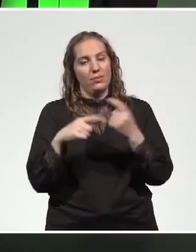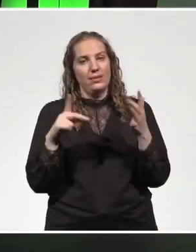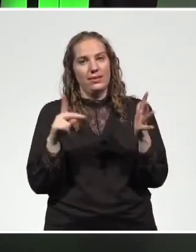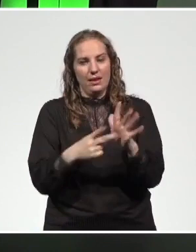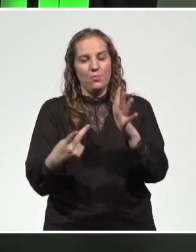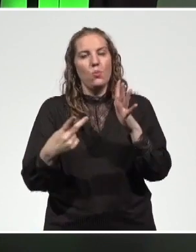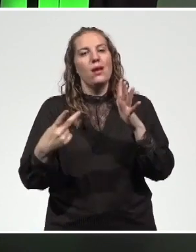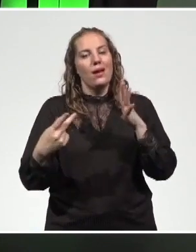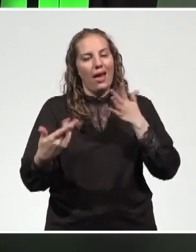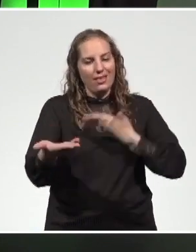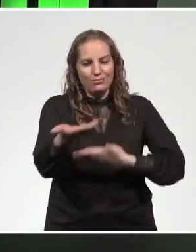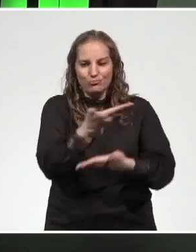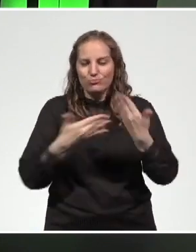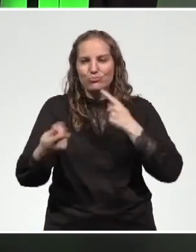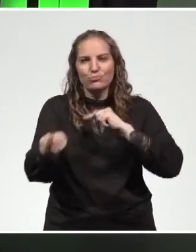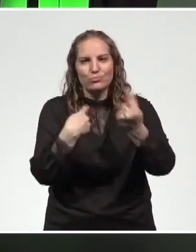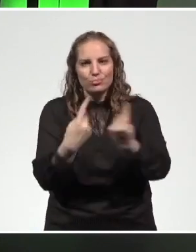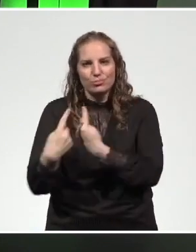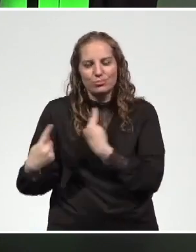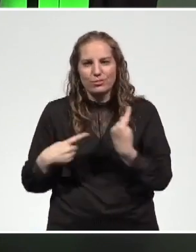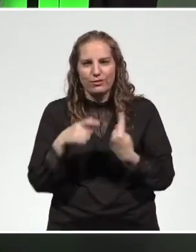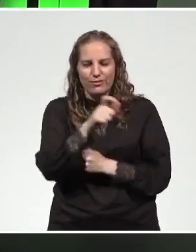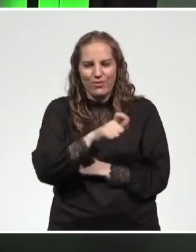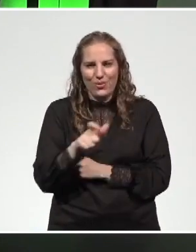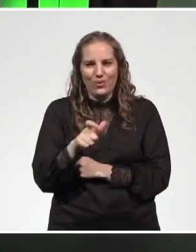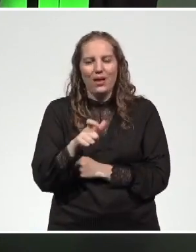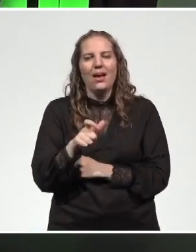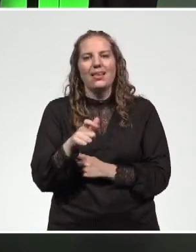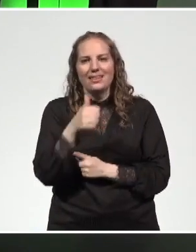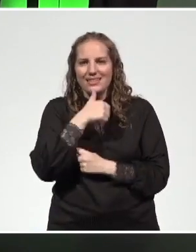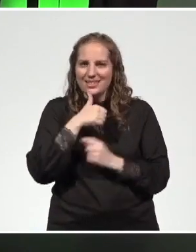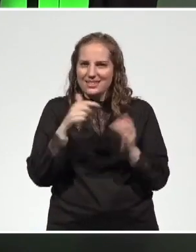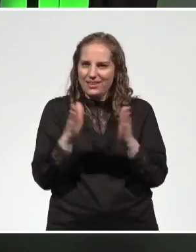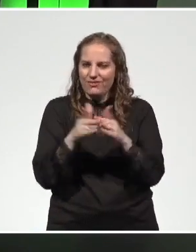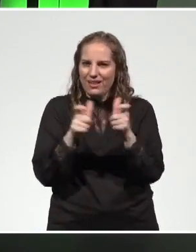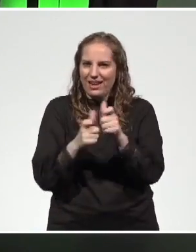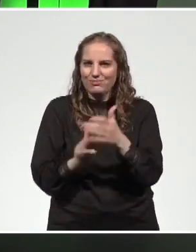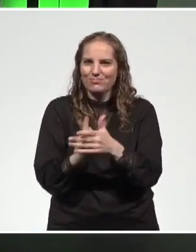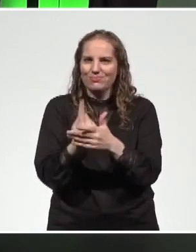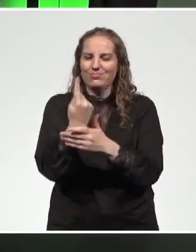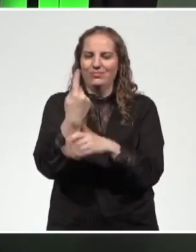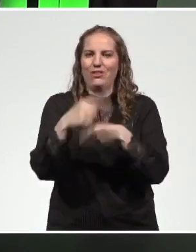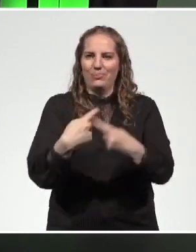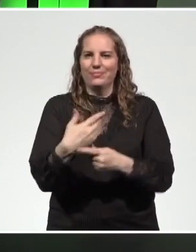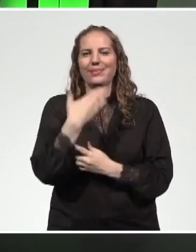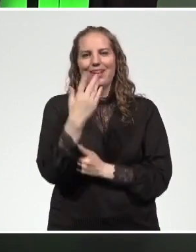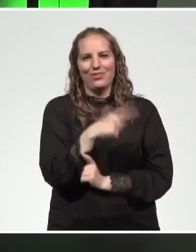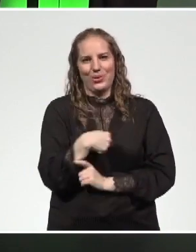samtalið til þess að þoka íslensku samfélagi áfram. Takk fyrir okkur.